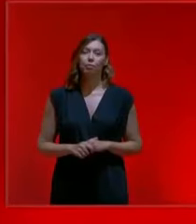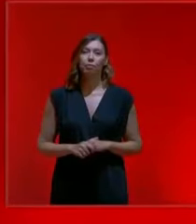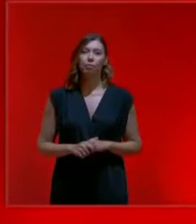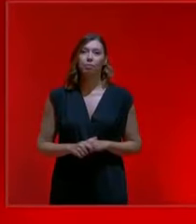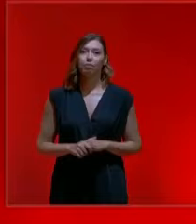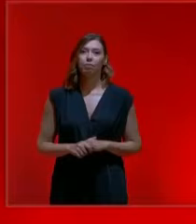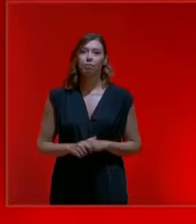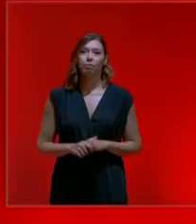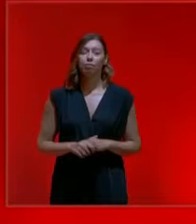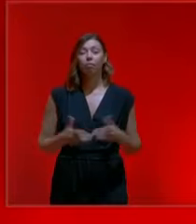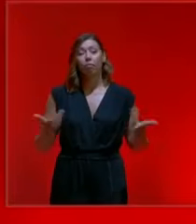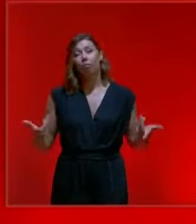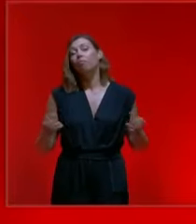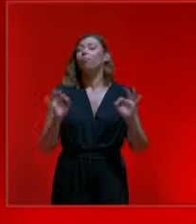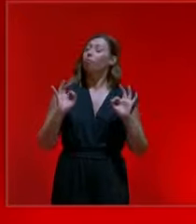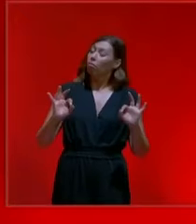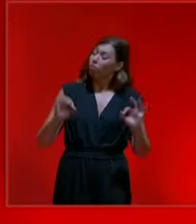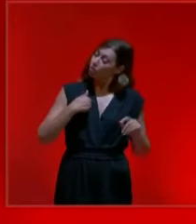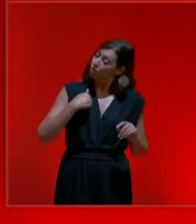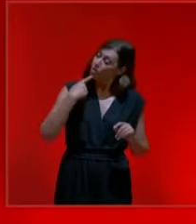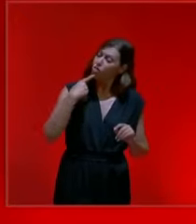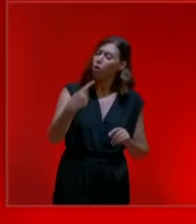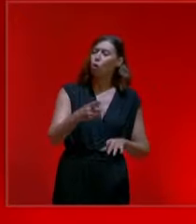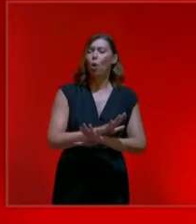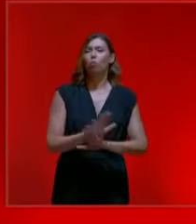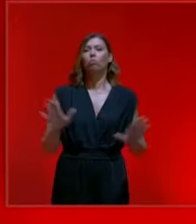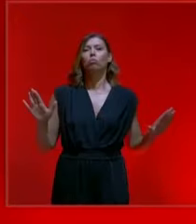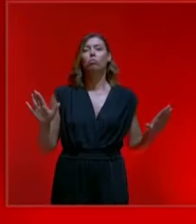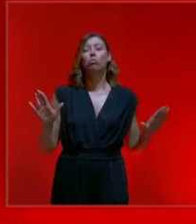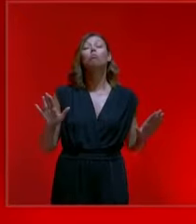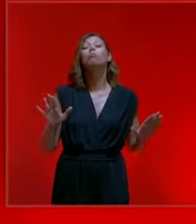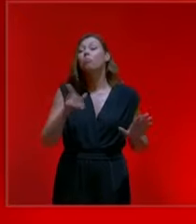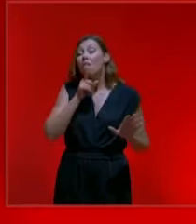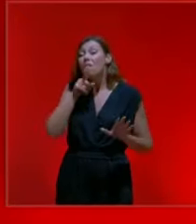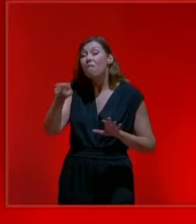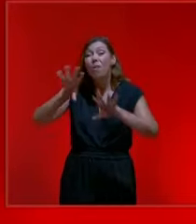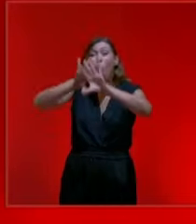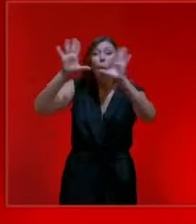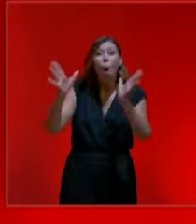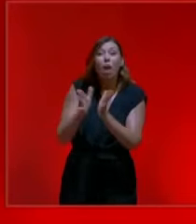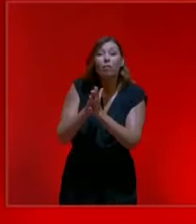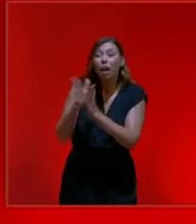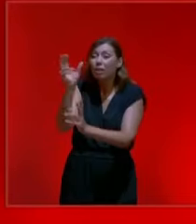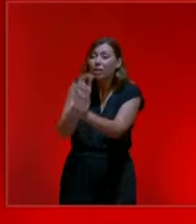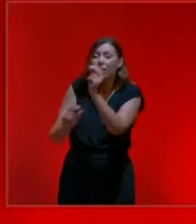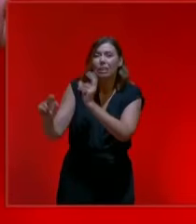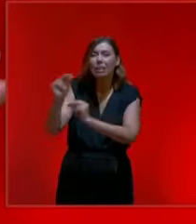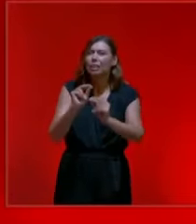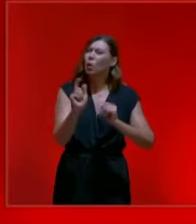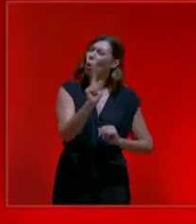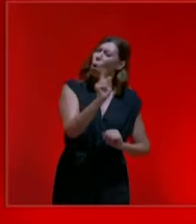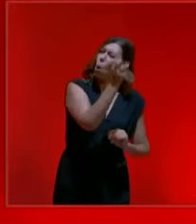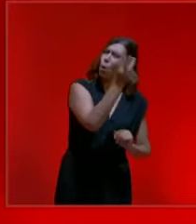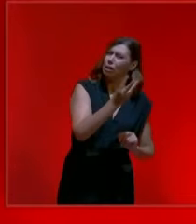Και βεβαίως, θα το πω ανοιχτά, αρνούμε να παρακολουθήσω μία επιχειρηματολογία, όχι εντός του κόμματος, εκτός από